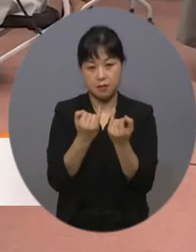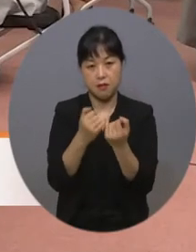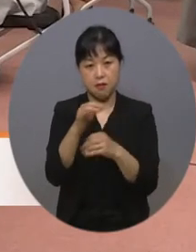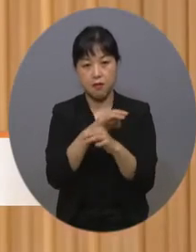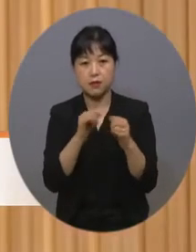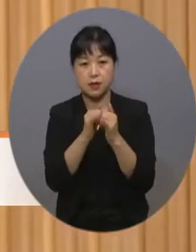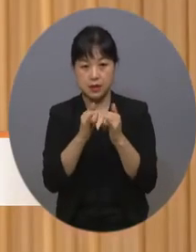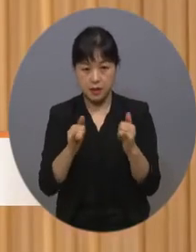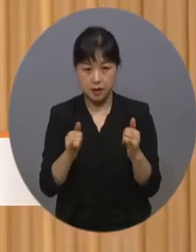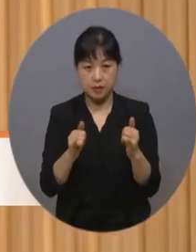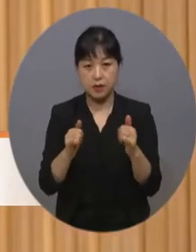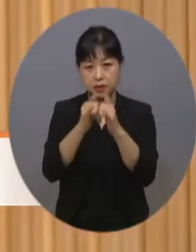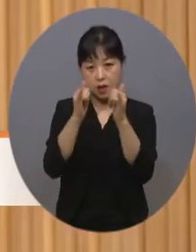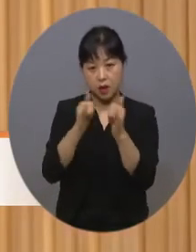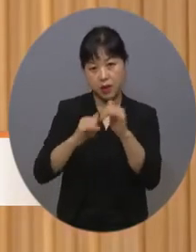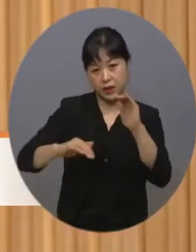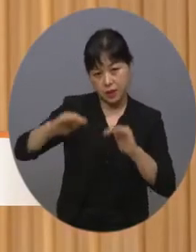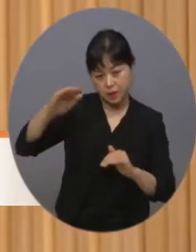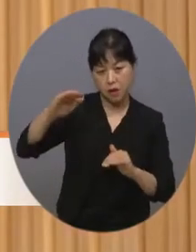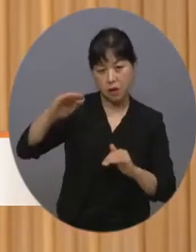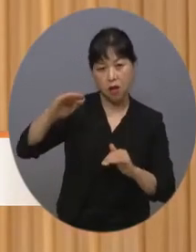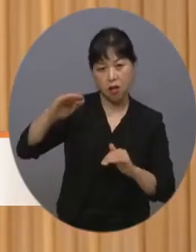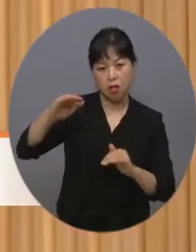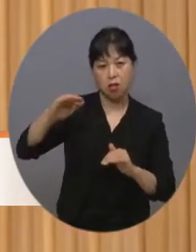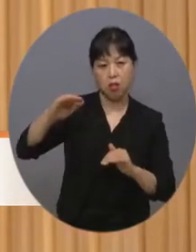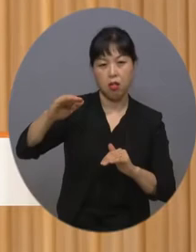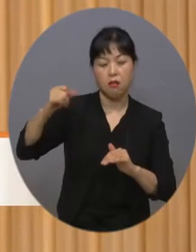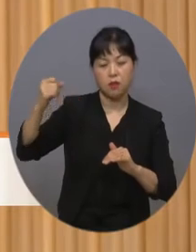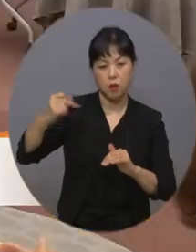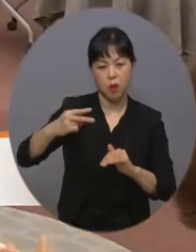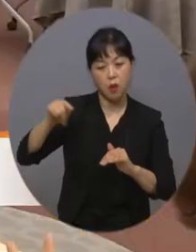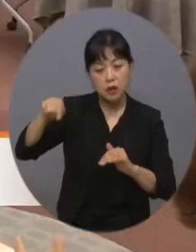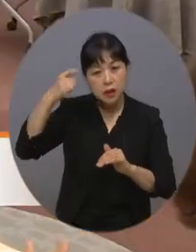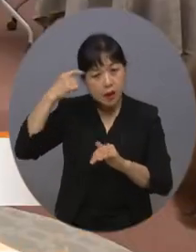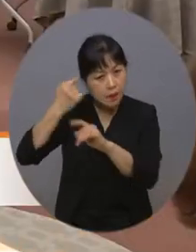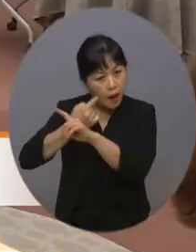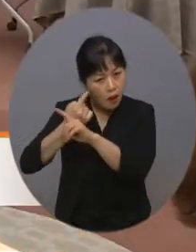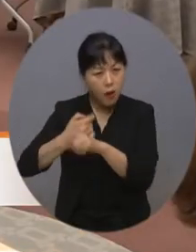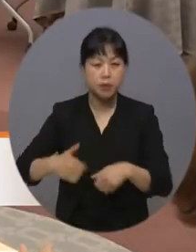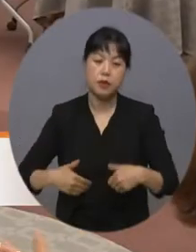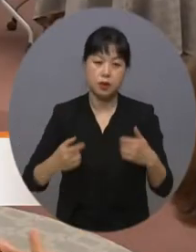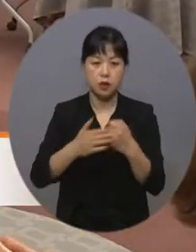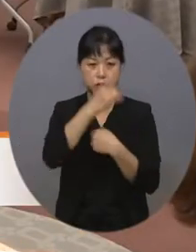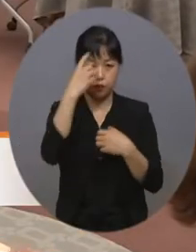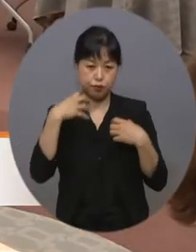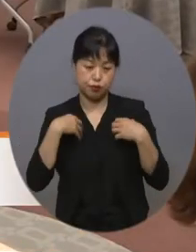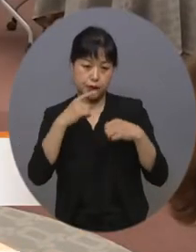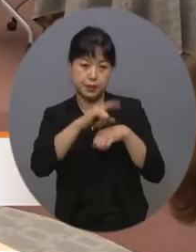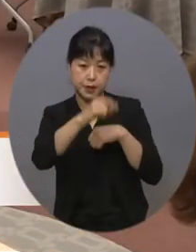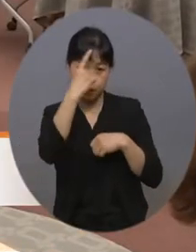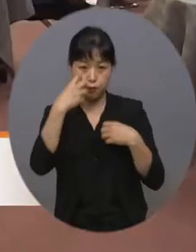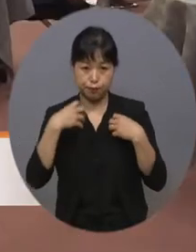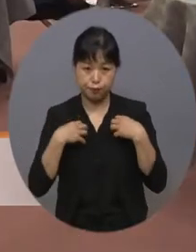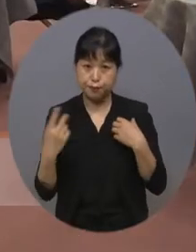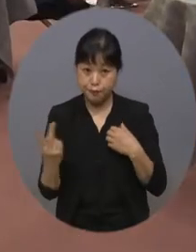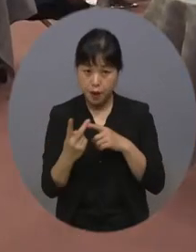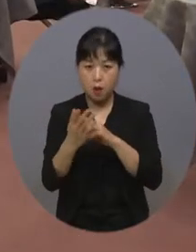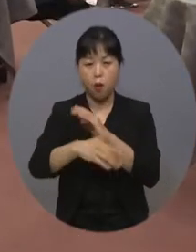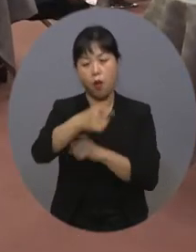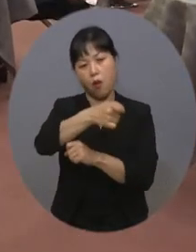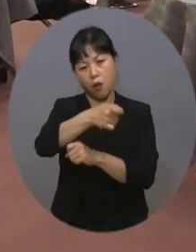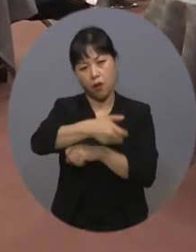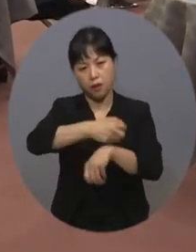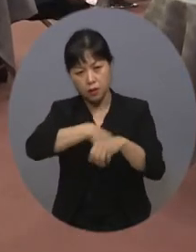여전히 존재하는 사회적 차별과 인식에 대해 개선이 필요하다며 정부와 지방자치단체 등 공공기관이 나설